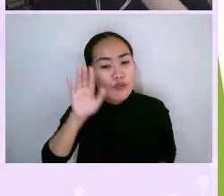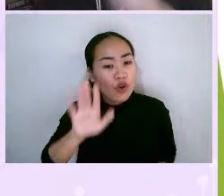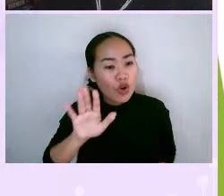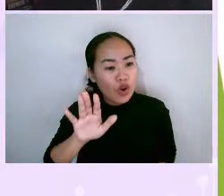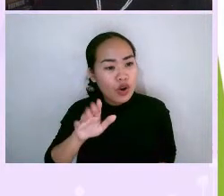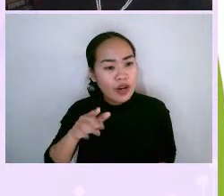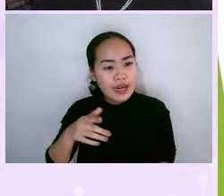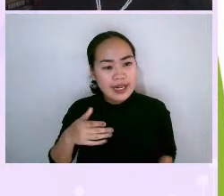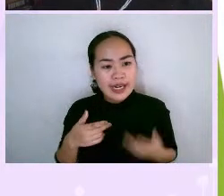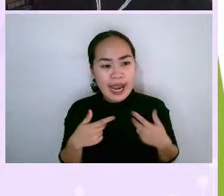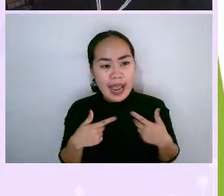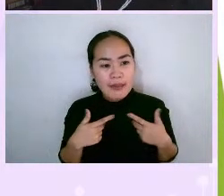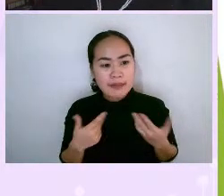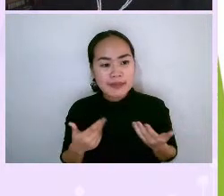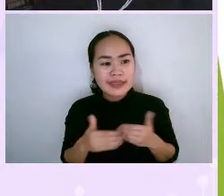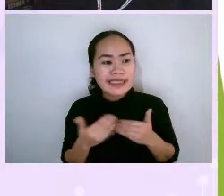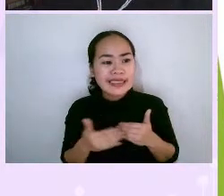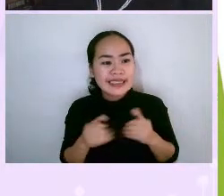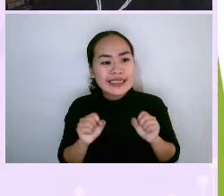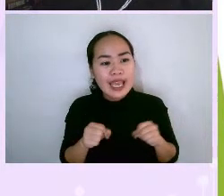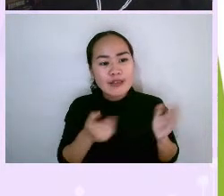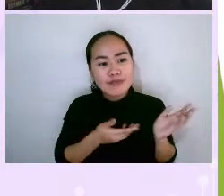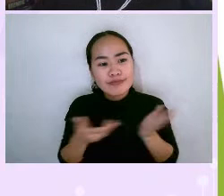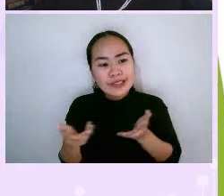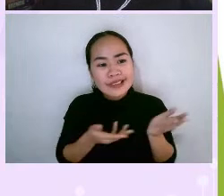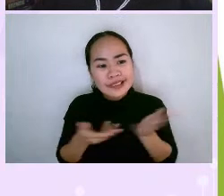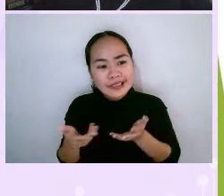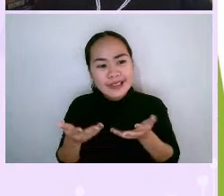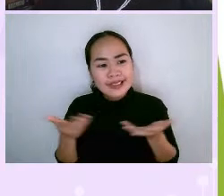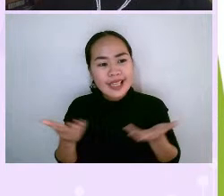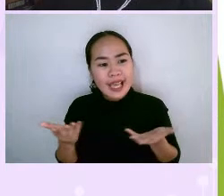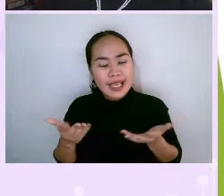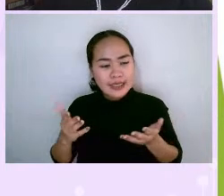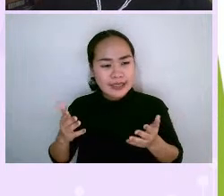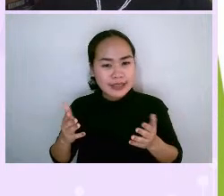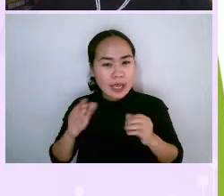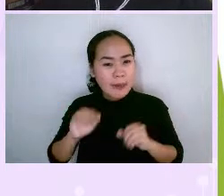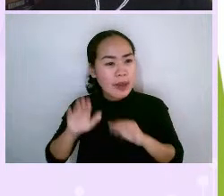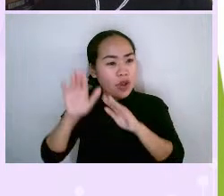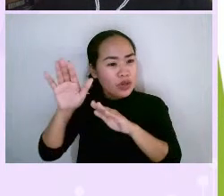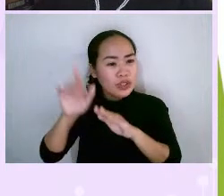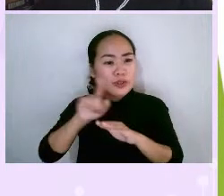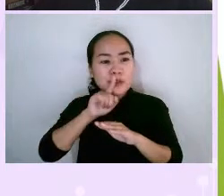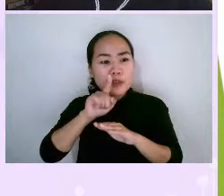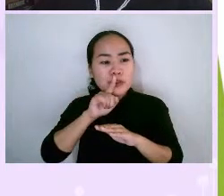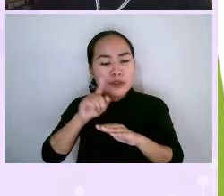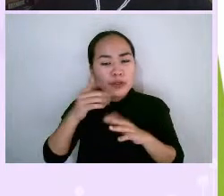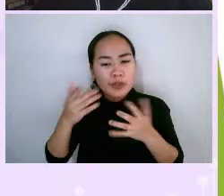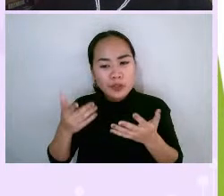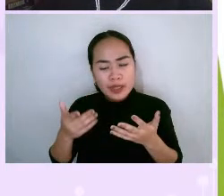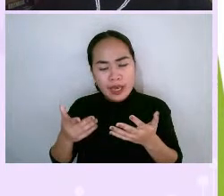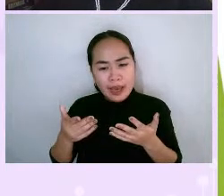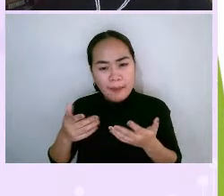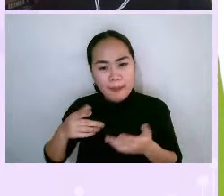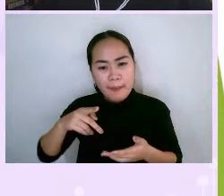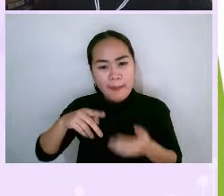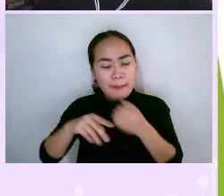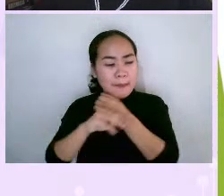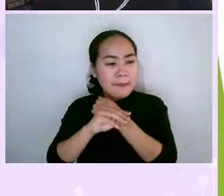machine na pwedeng dalhin ng mga taga-mountain province sa bundok sa kanilang